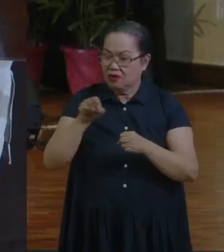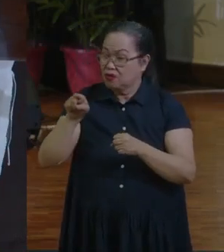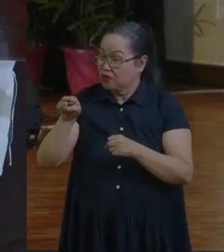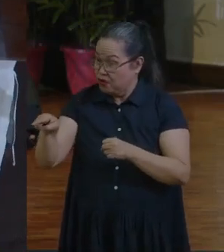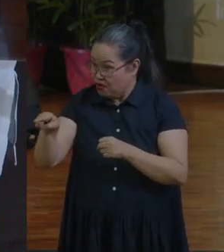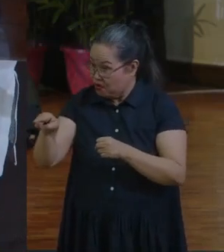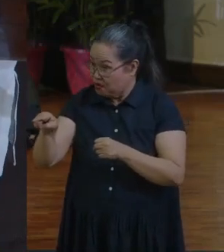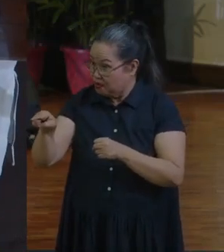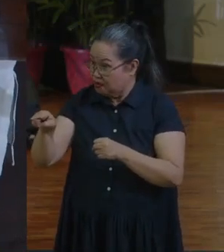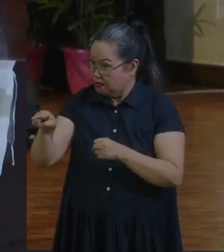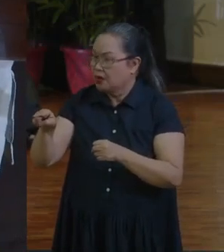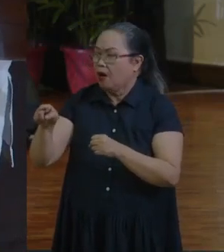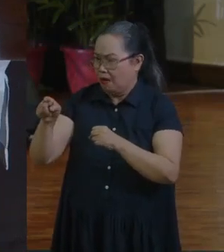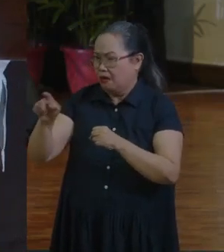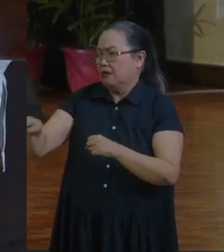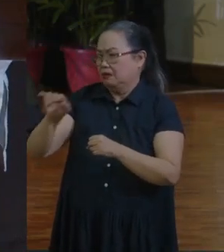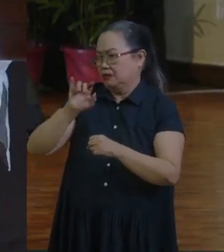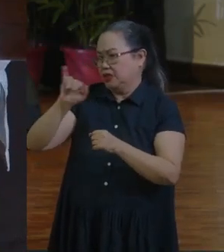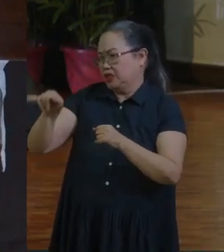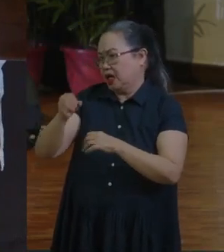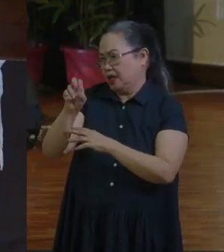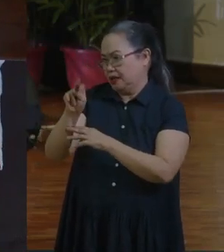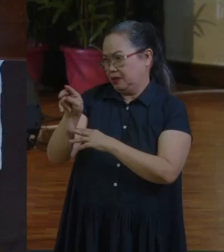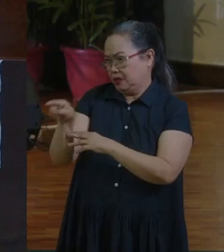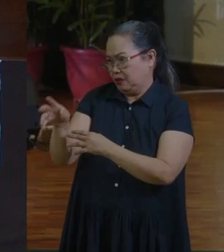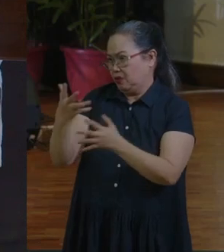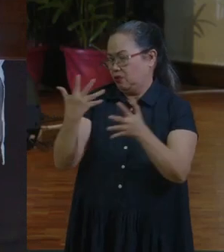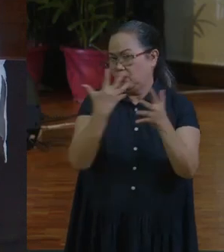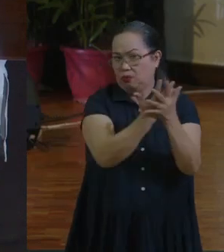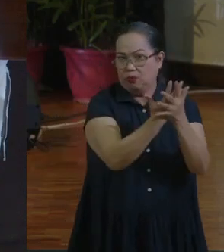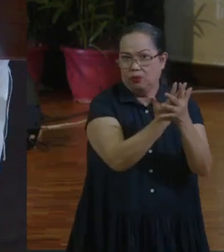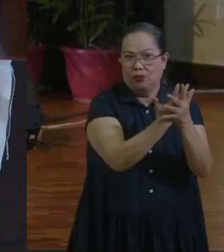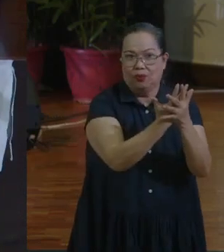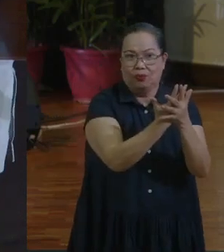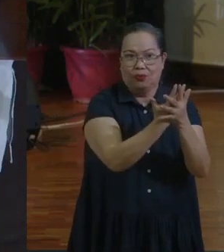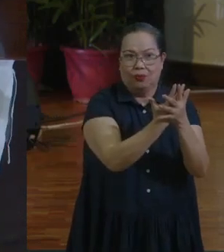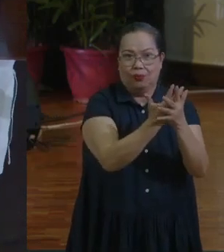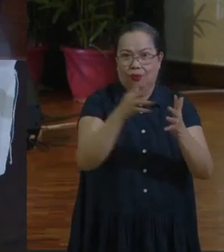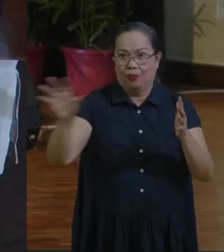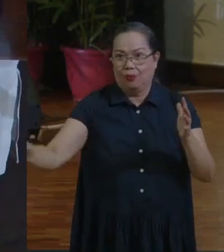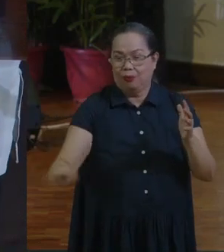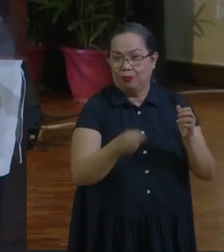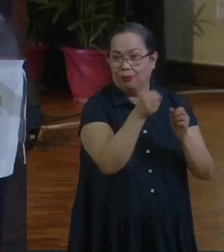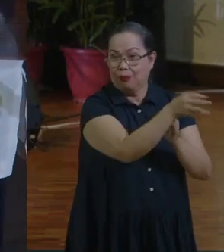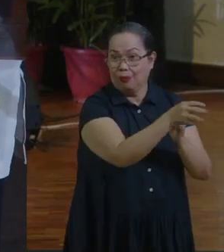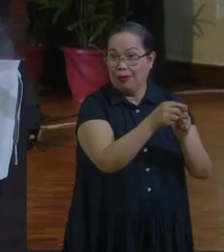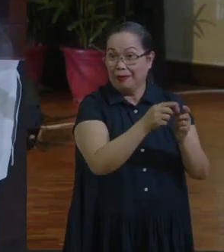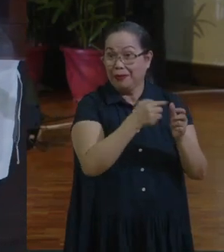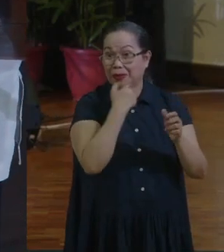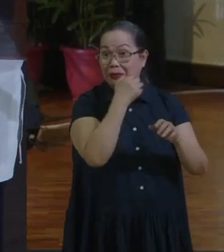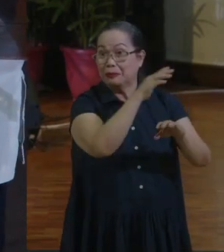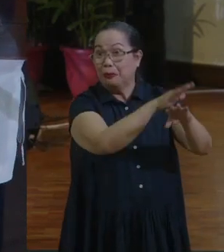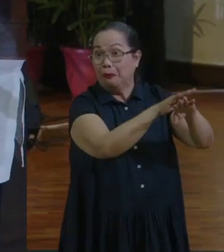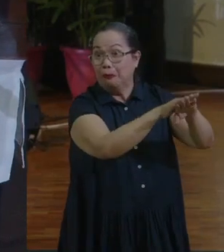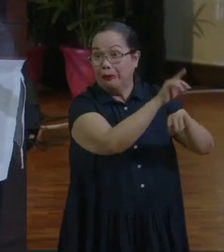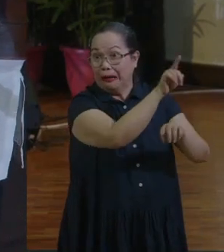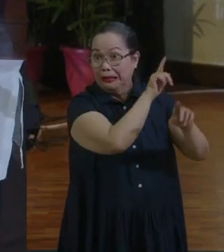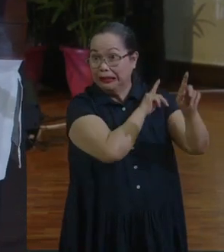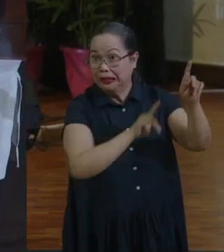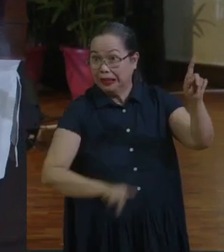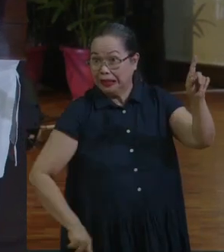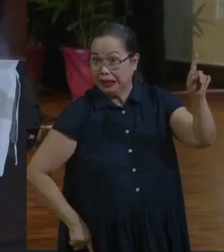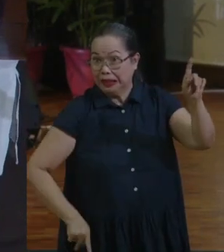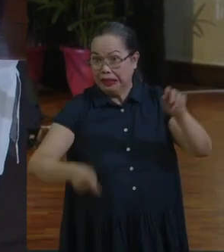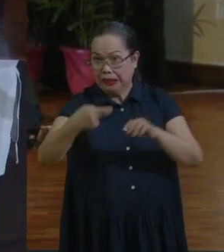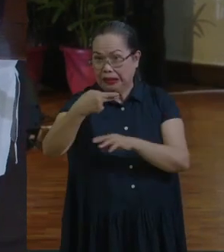nakulong. So siya po ay nasa kulungan at narinig na niya ang lahat ng nangyayari na ginagawa ni